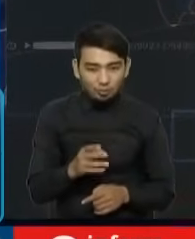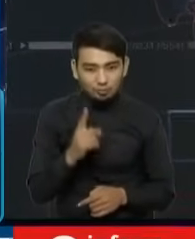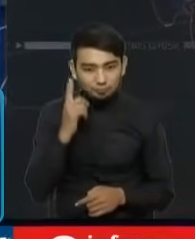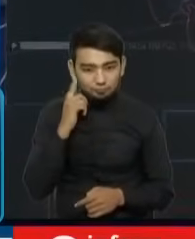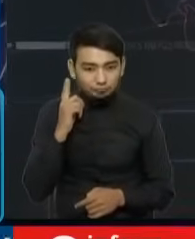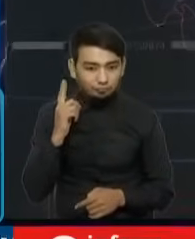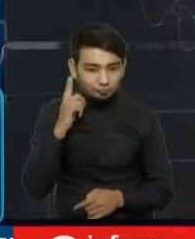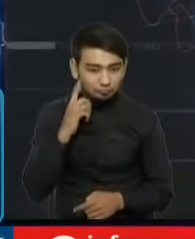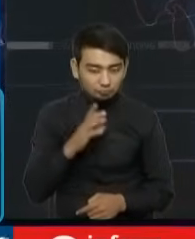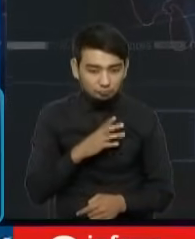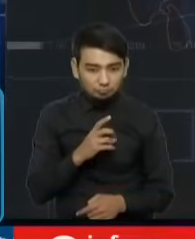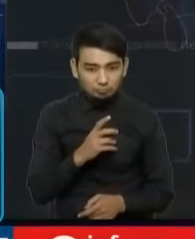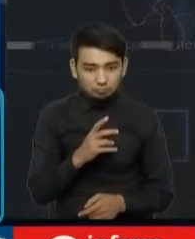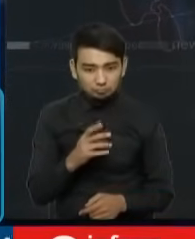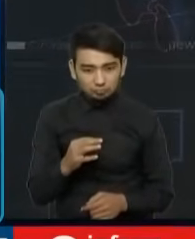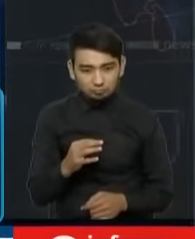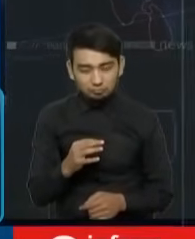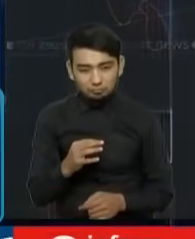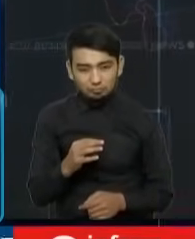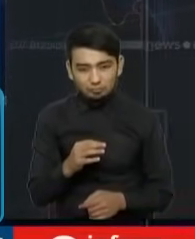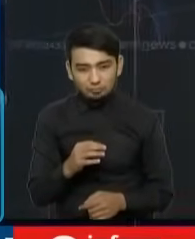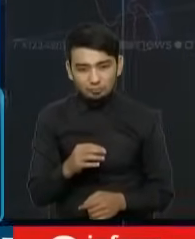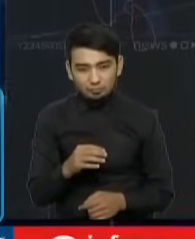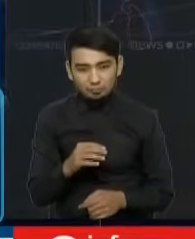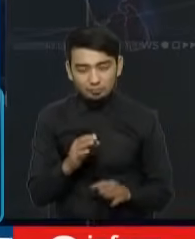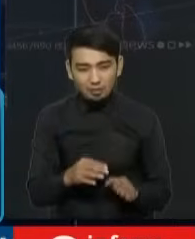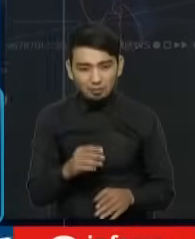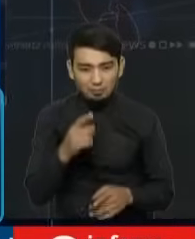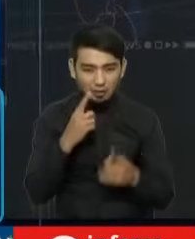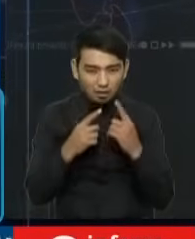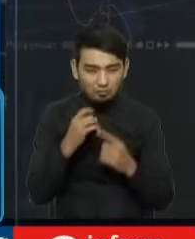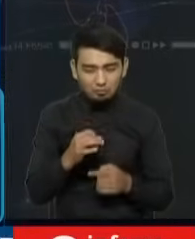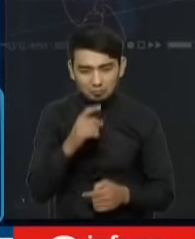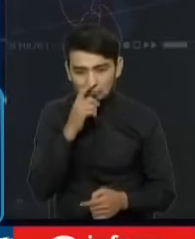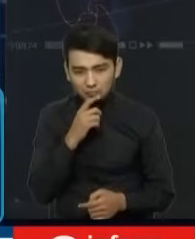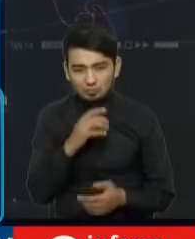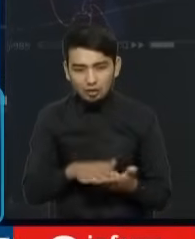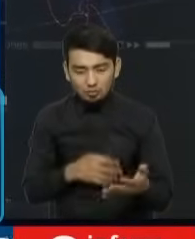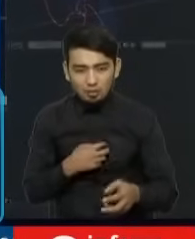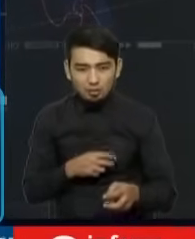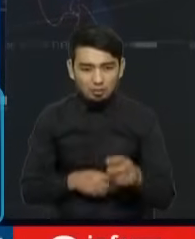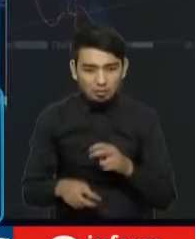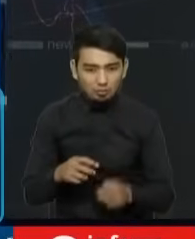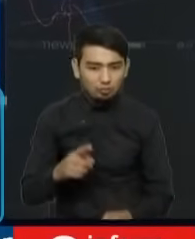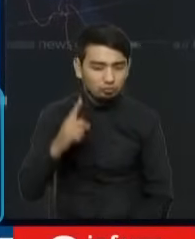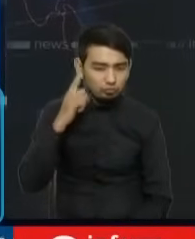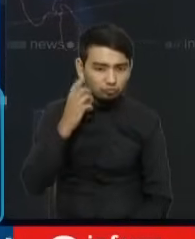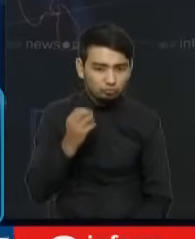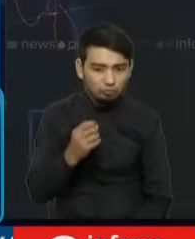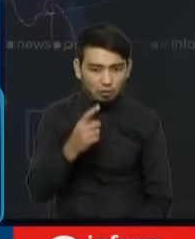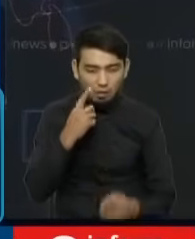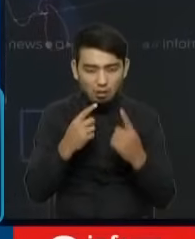Услышали такой маленький плач, писк непонятный был. Дальше начали идти, услышали опять уже